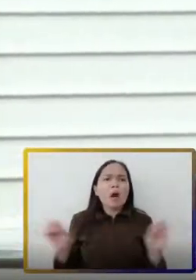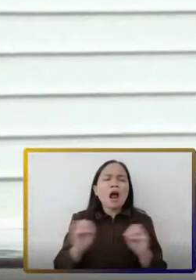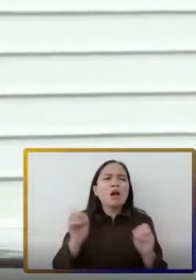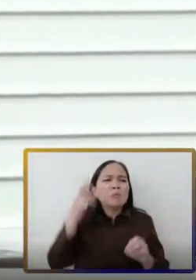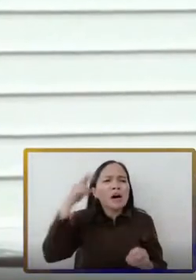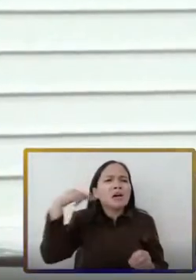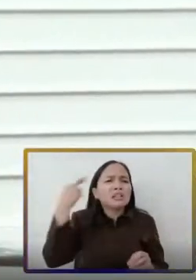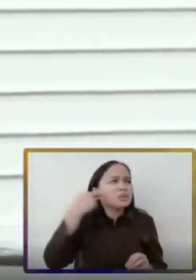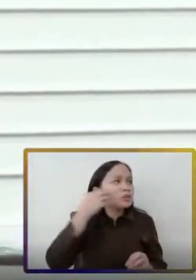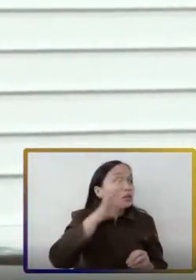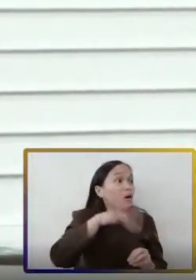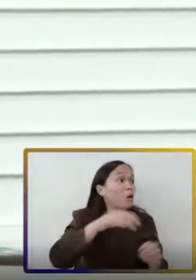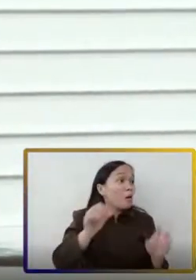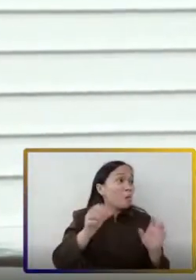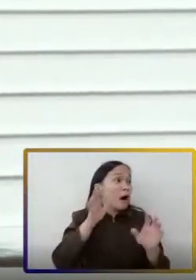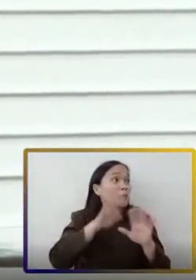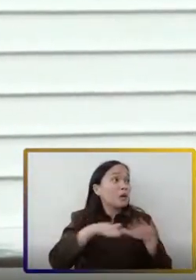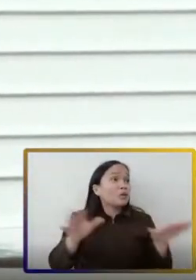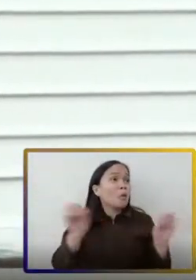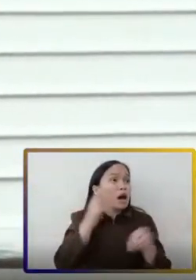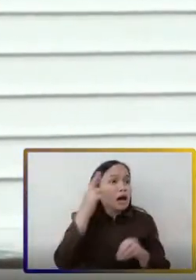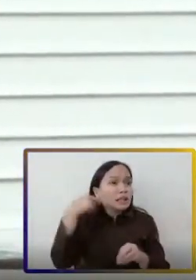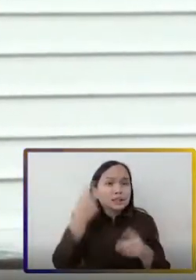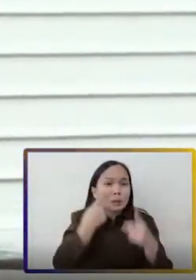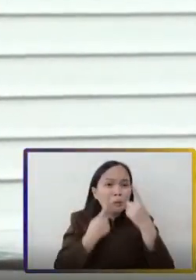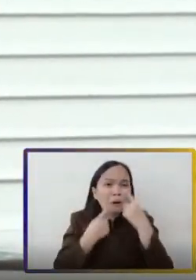umiyak, umiiyak.